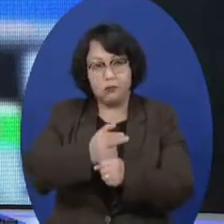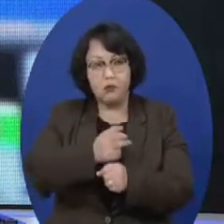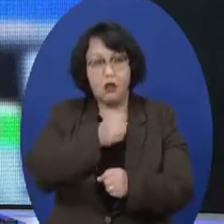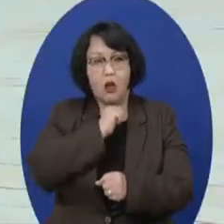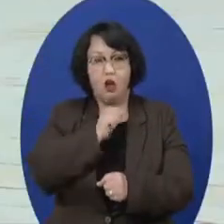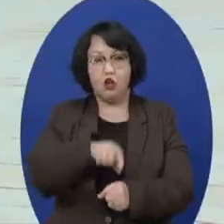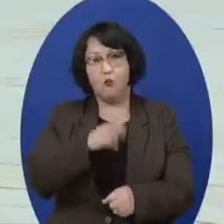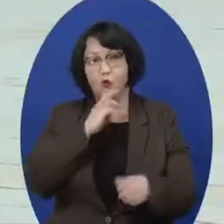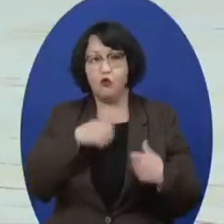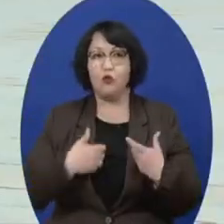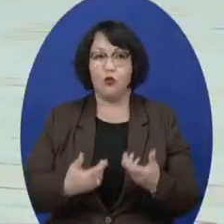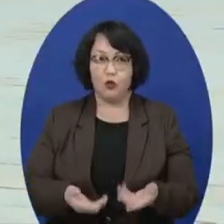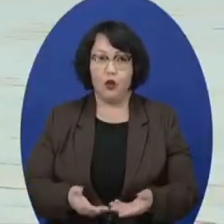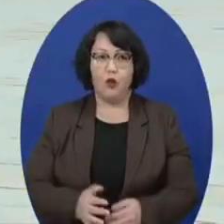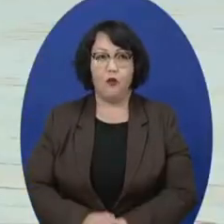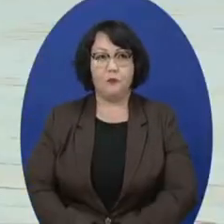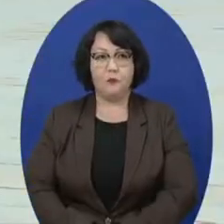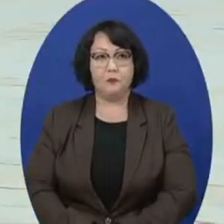дамжуулна.